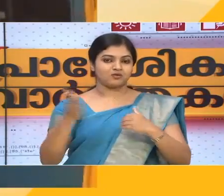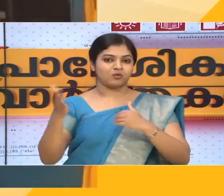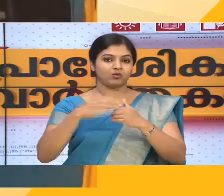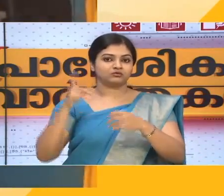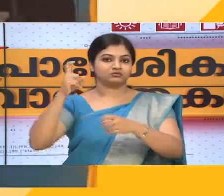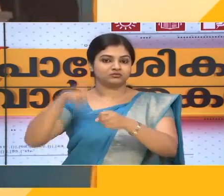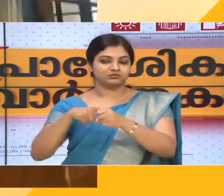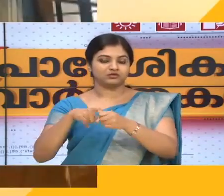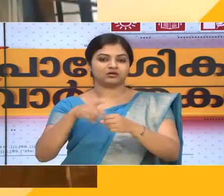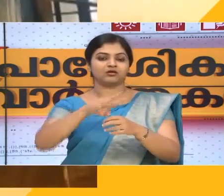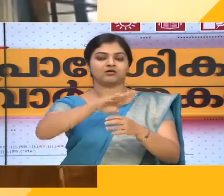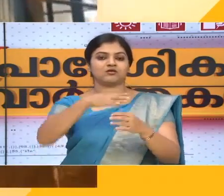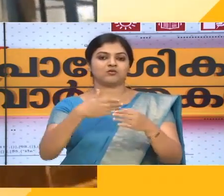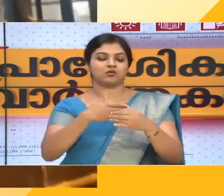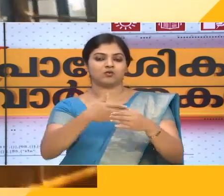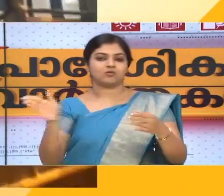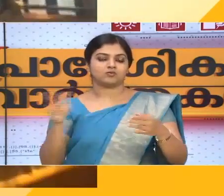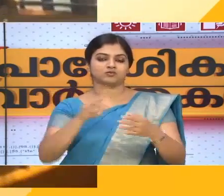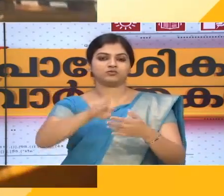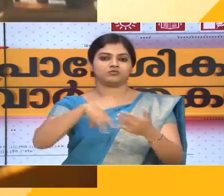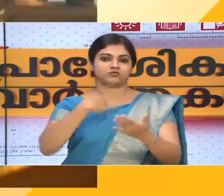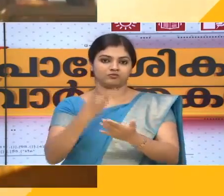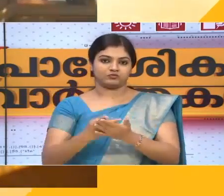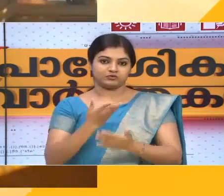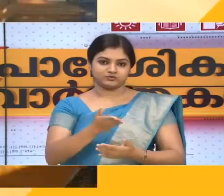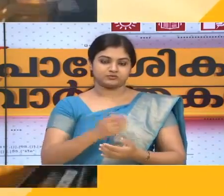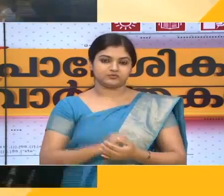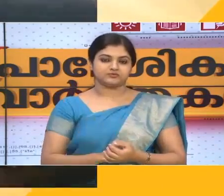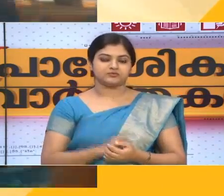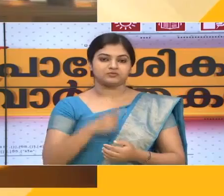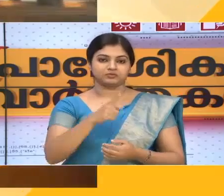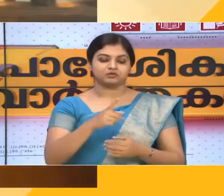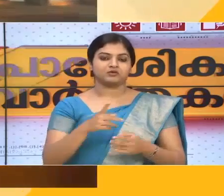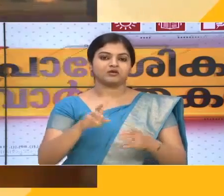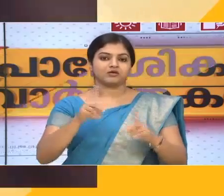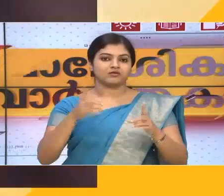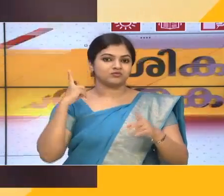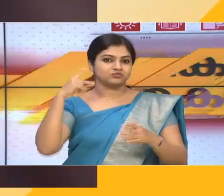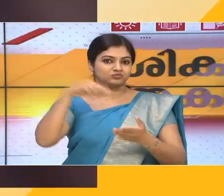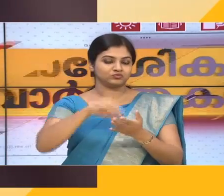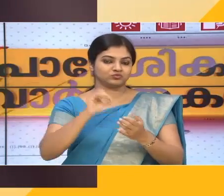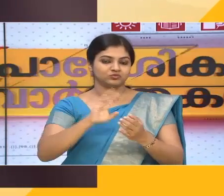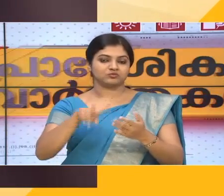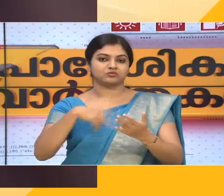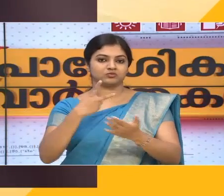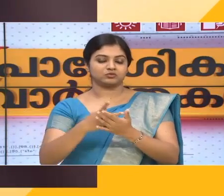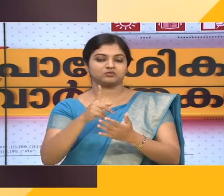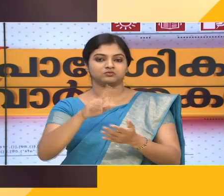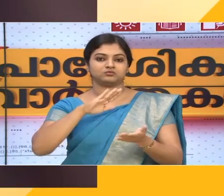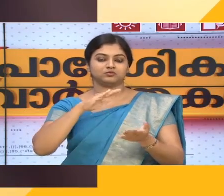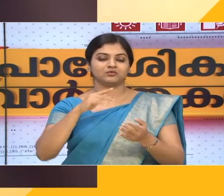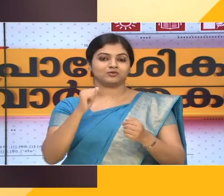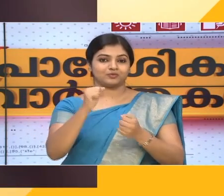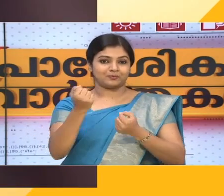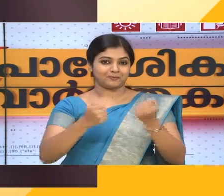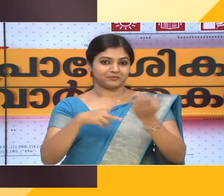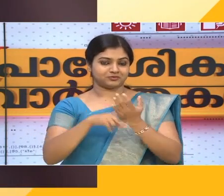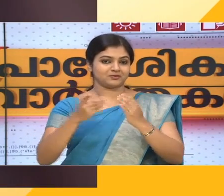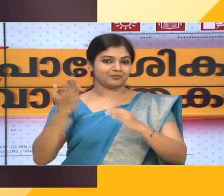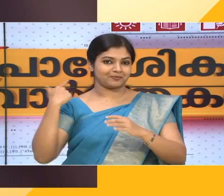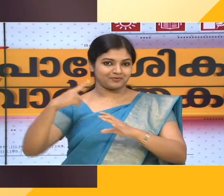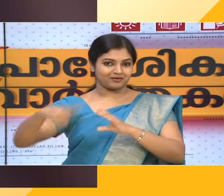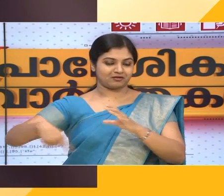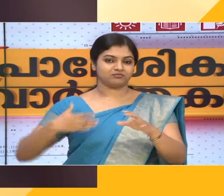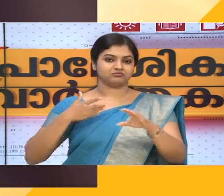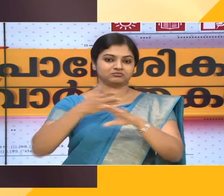തെറിച്ചു വീഴുകയുമായിരുന്നു. സ്കൂൾ ബസിന്റെ തന്നെ പിഞ്ചക്രം കയറിയിറങ്ങിയതും മരണത്തിന് കാരണമായി. മരിച്ച ഫർസീന്റെ മാതാവ് ഇതേ സ്കൂളിലെ അധ്യാപികയാണ്.